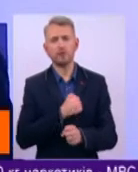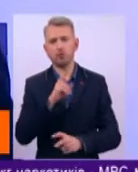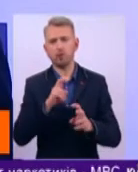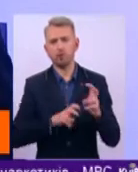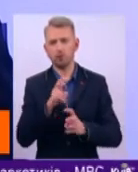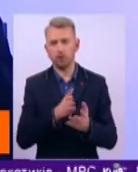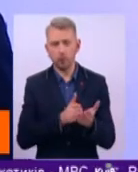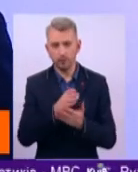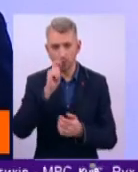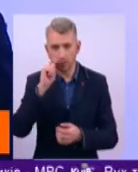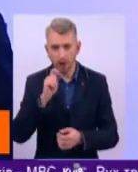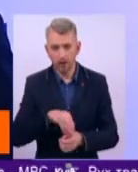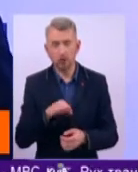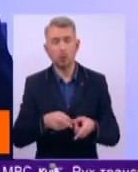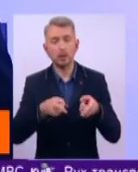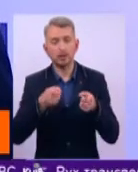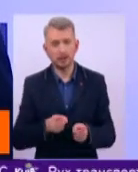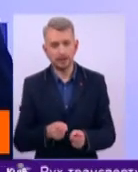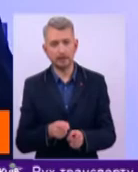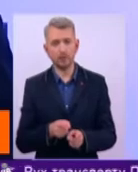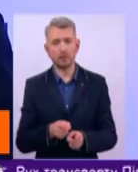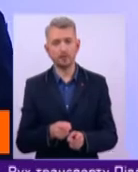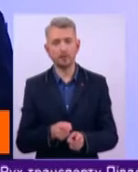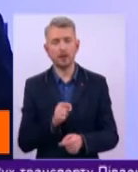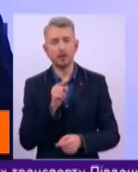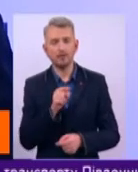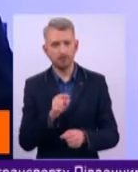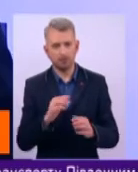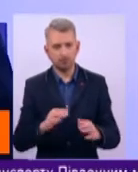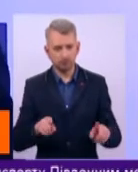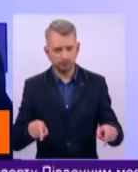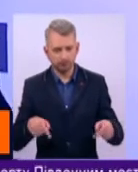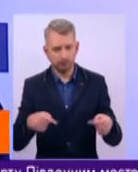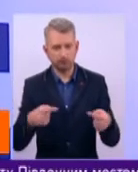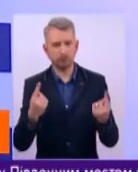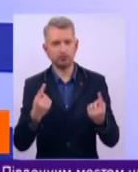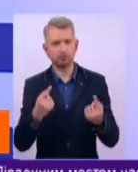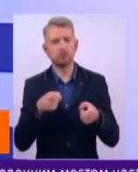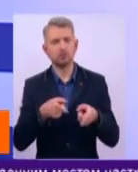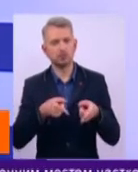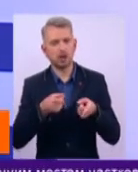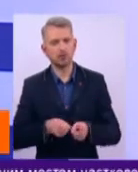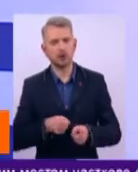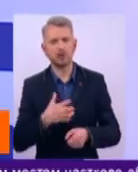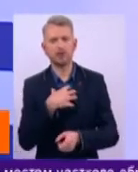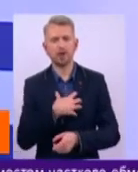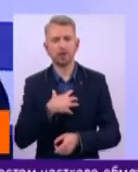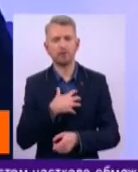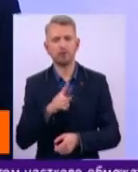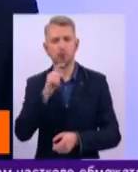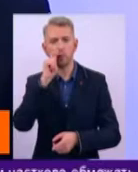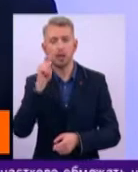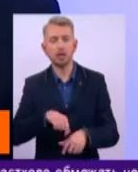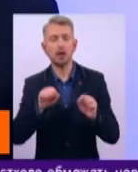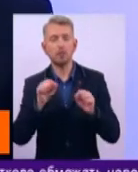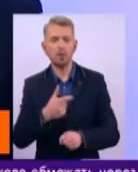комплексу України, то дійсно він піднімається з колін. І тут насправді важливо, що Україна